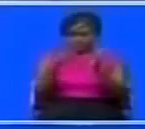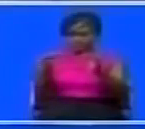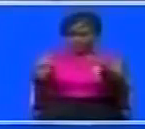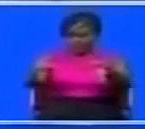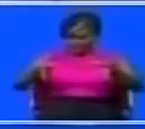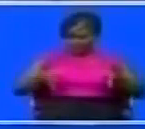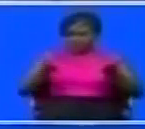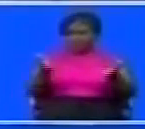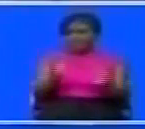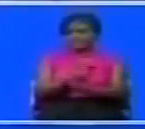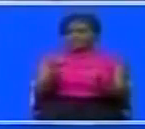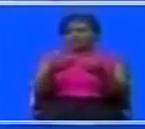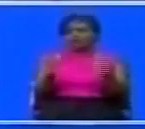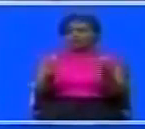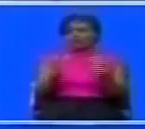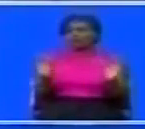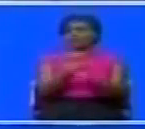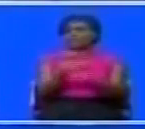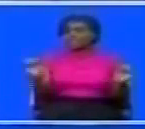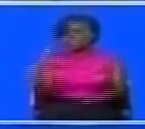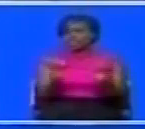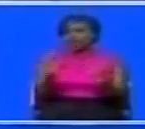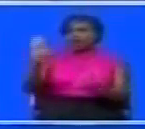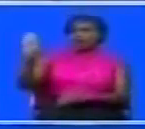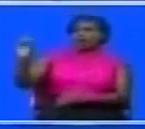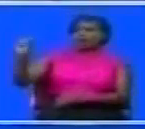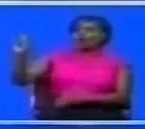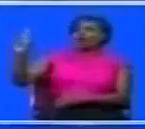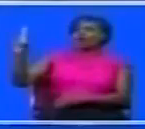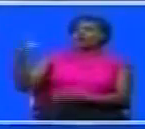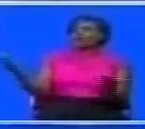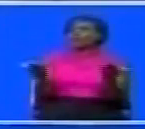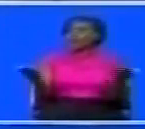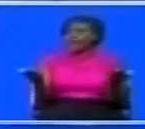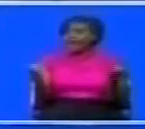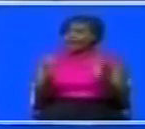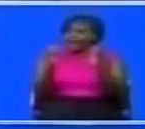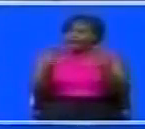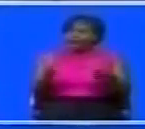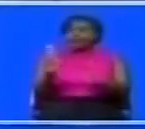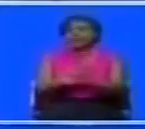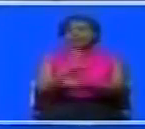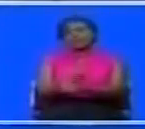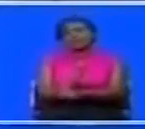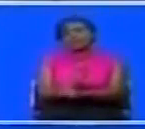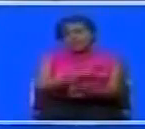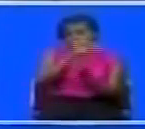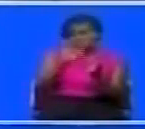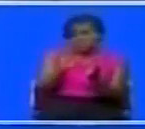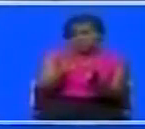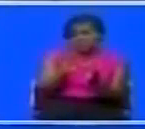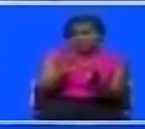accountability and openness on the whereabouts of this money and if utilized the